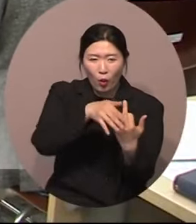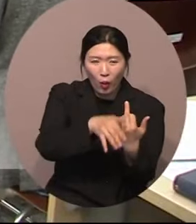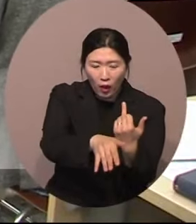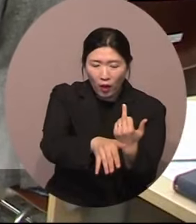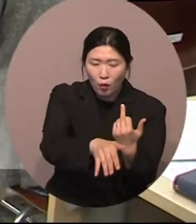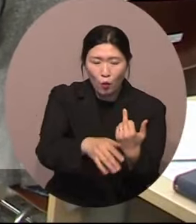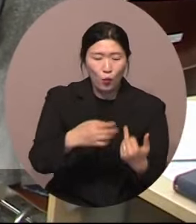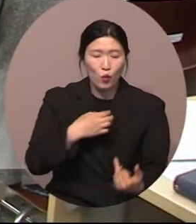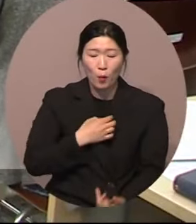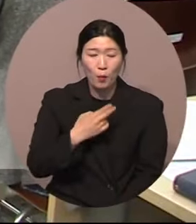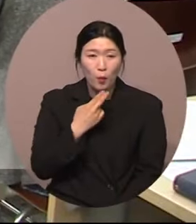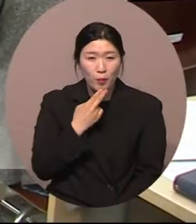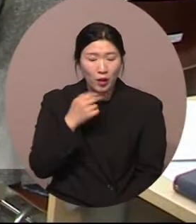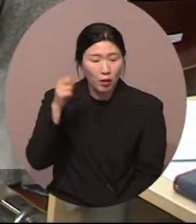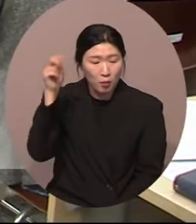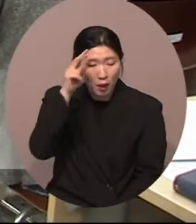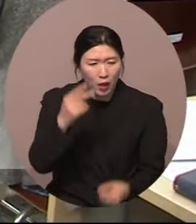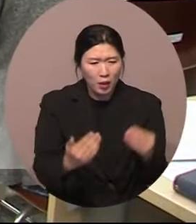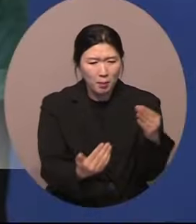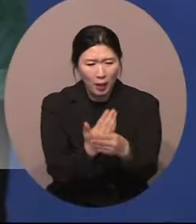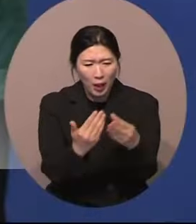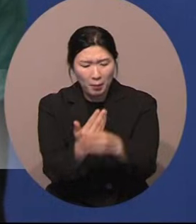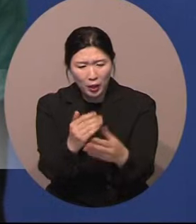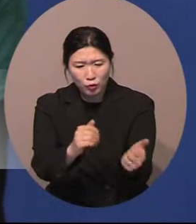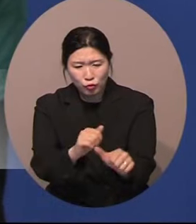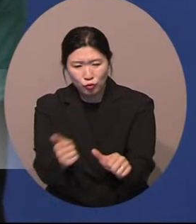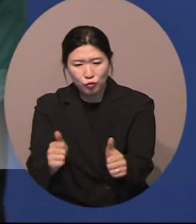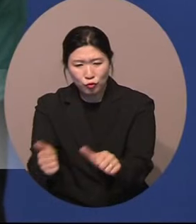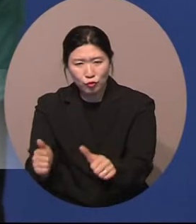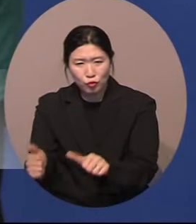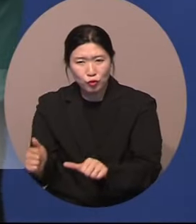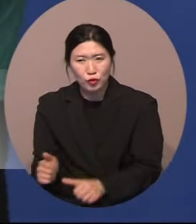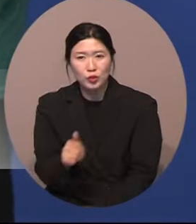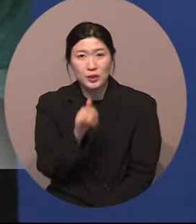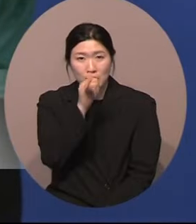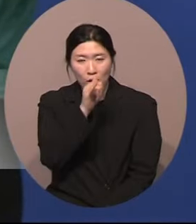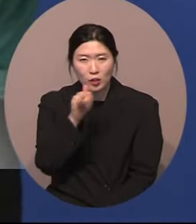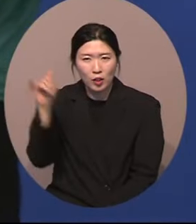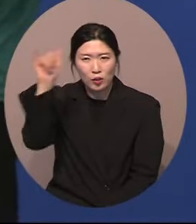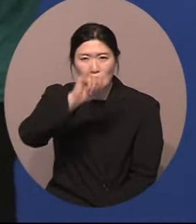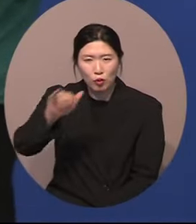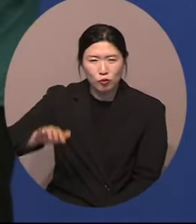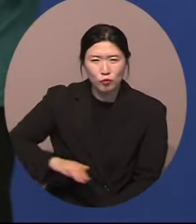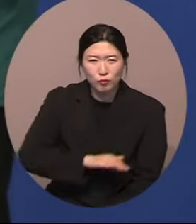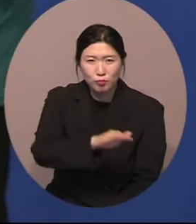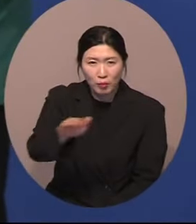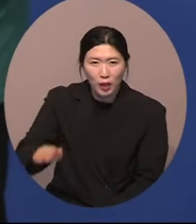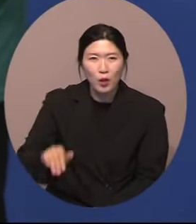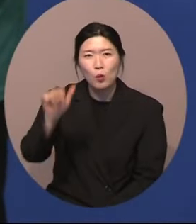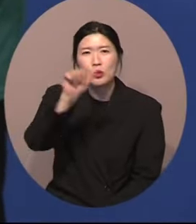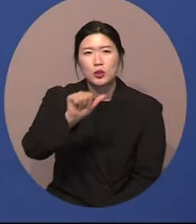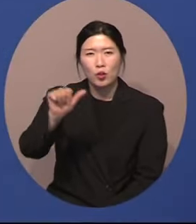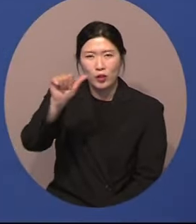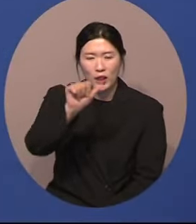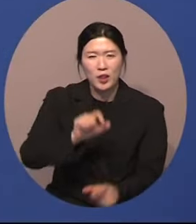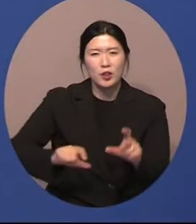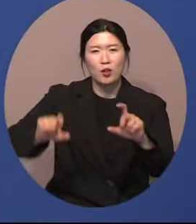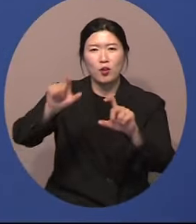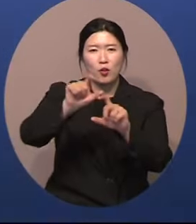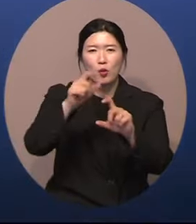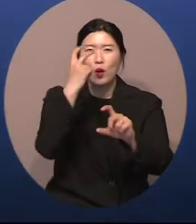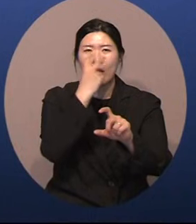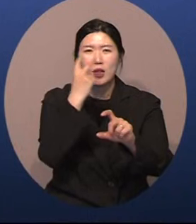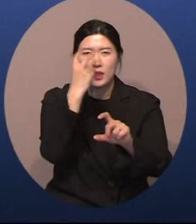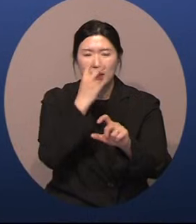곳에서도 임명 사고가 많이 발생한만큼 올해 5천 곳을 더 위험지역으로 포함했습니다 산사태